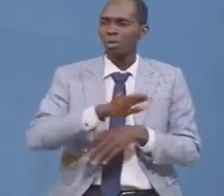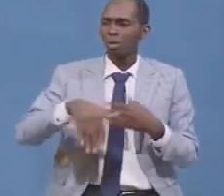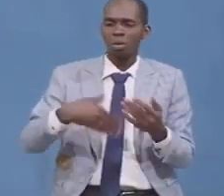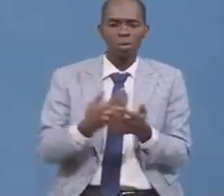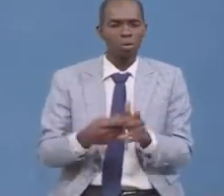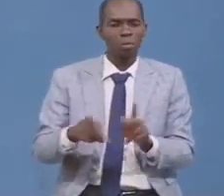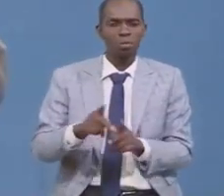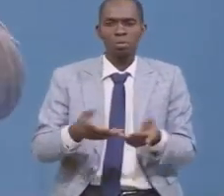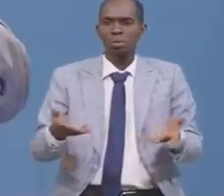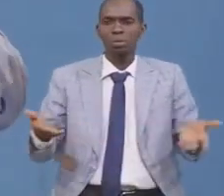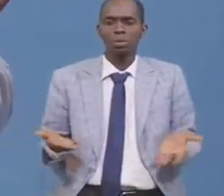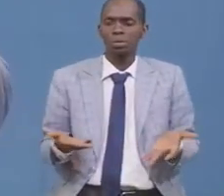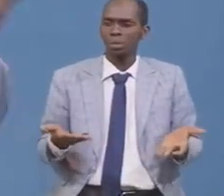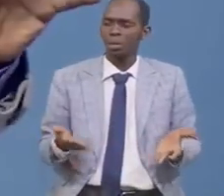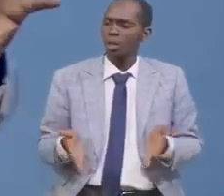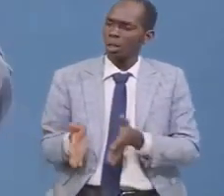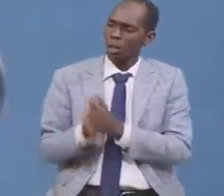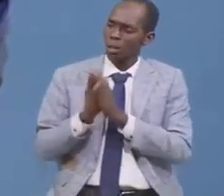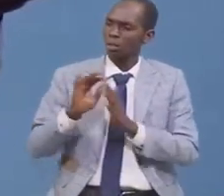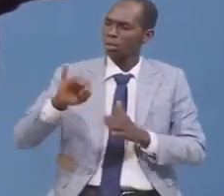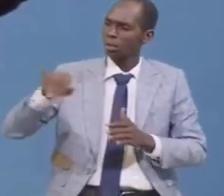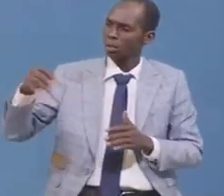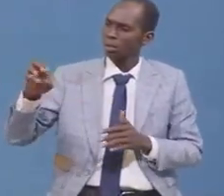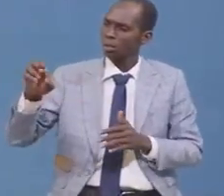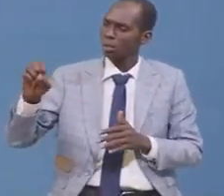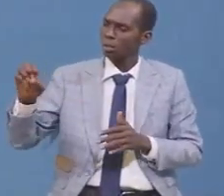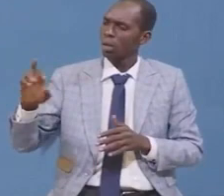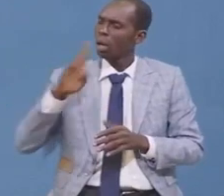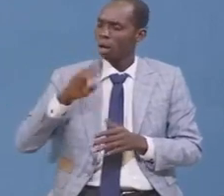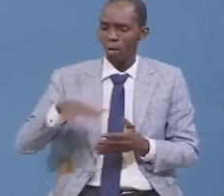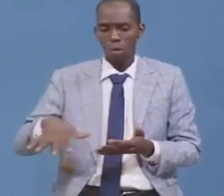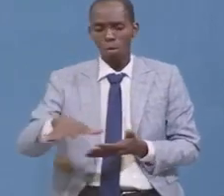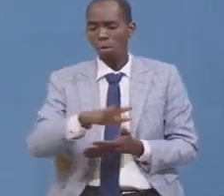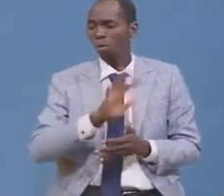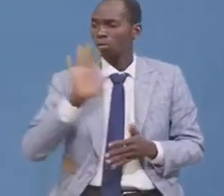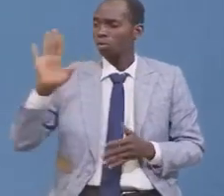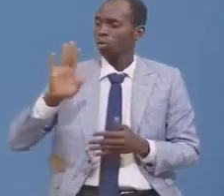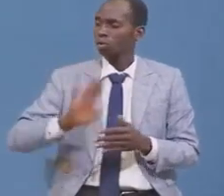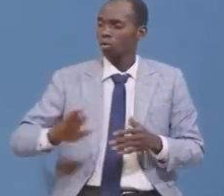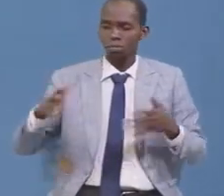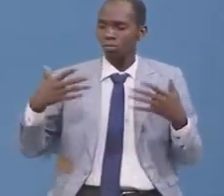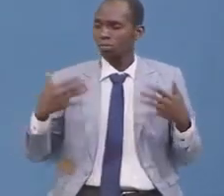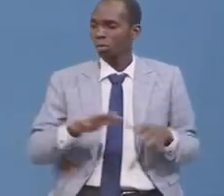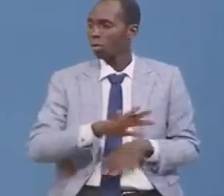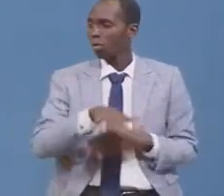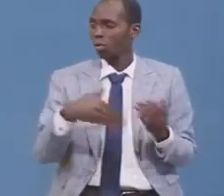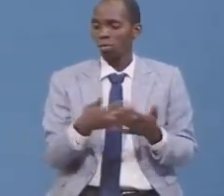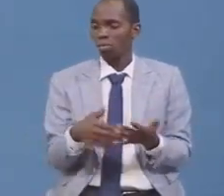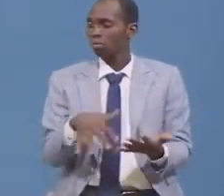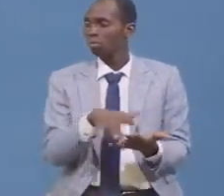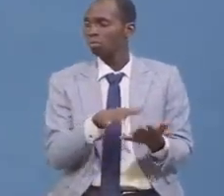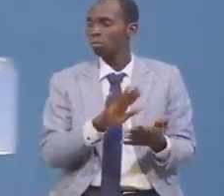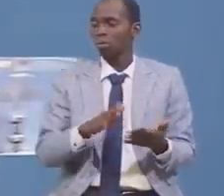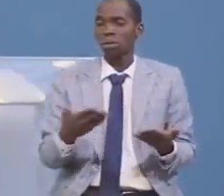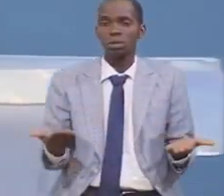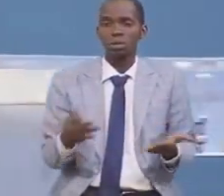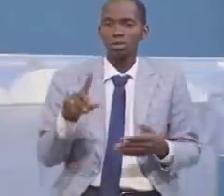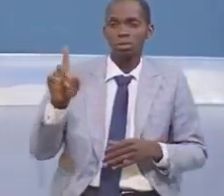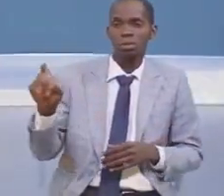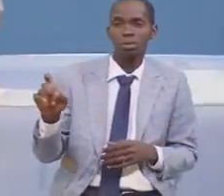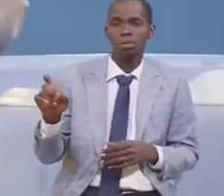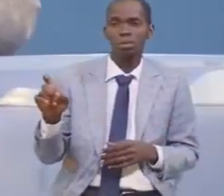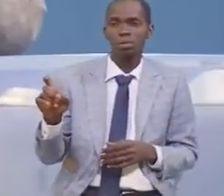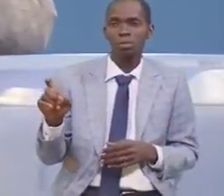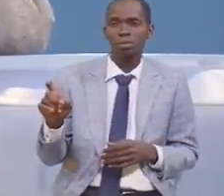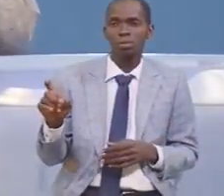అయిపోయారా ఇంకున్నారా? Jesse, are all these all the children you have? యెషయి అంటున్నాడు, వీరేనా? యెషయితో అంటున్నాడు, వీరేనా ఇంకా